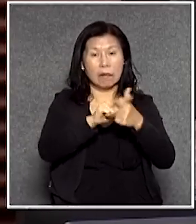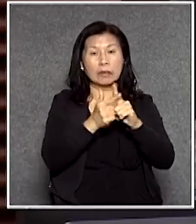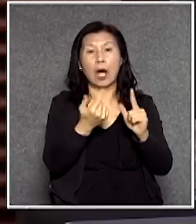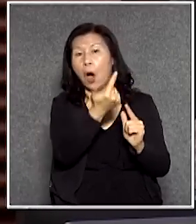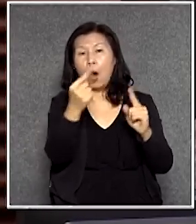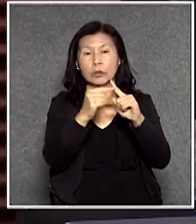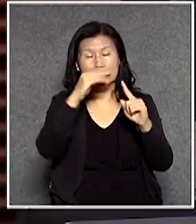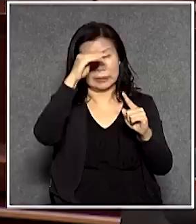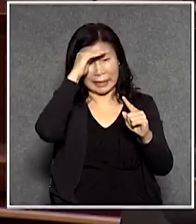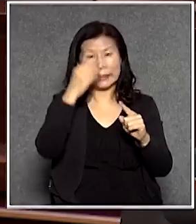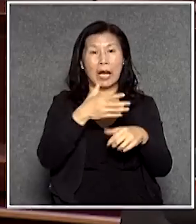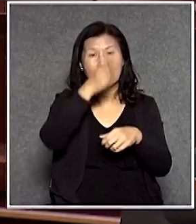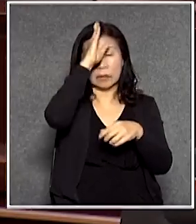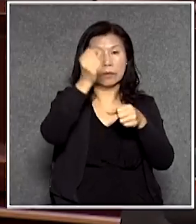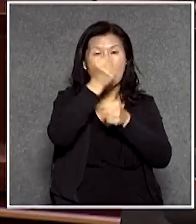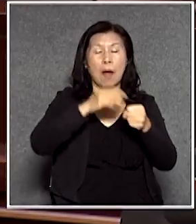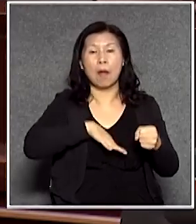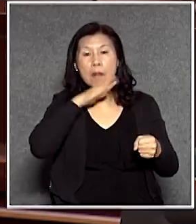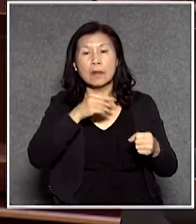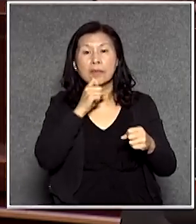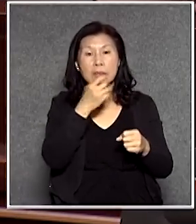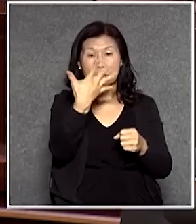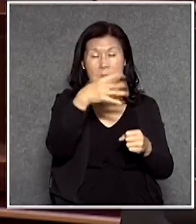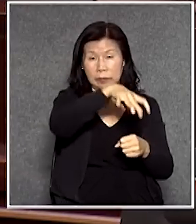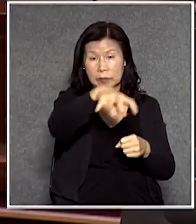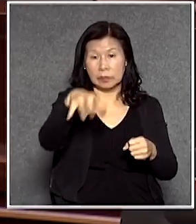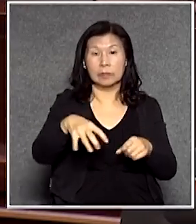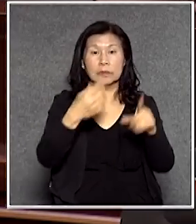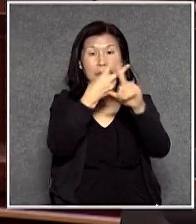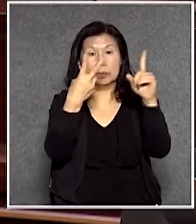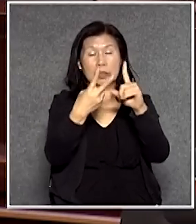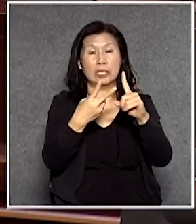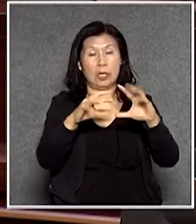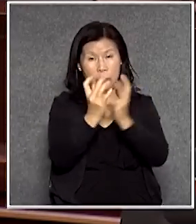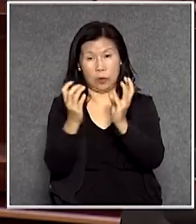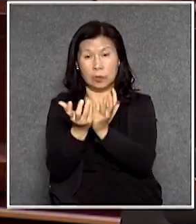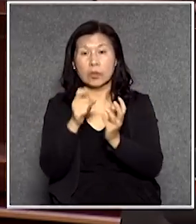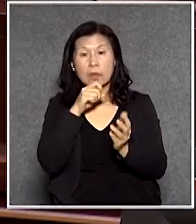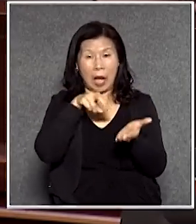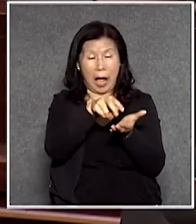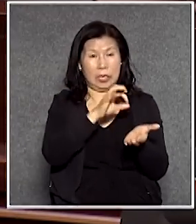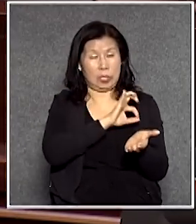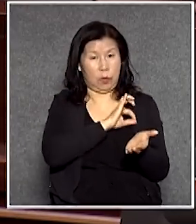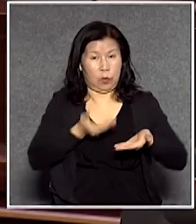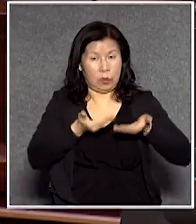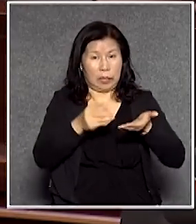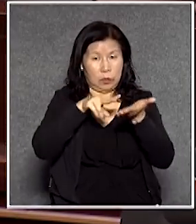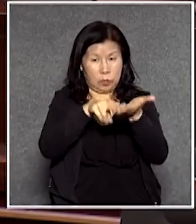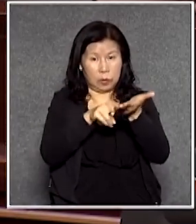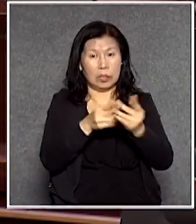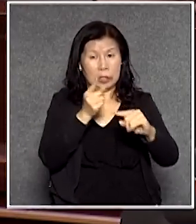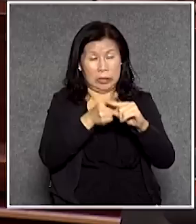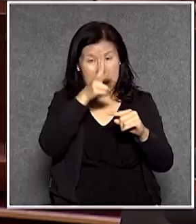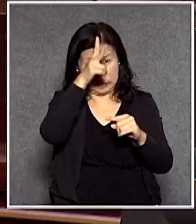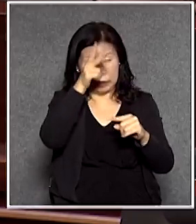多紀律部隊不滿了。早前就有來自5個紀律部隊一共12個工會向行政會議提交聯署信，我覺得政府